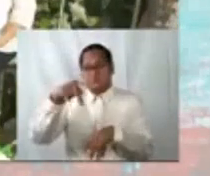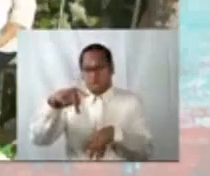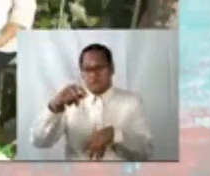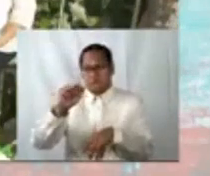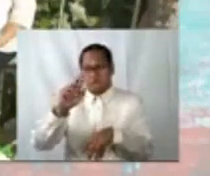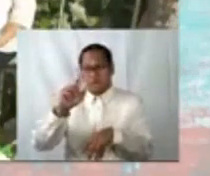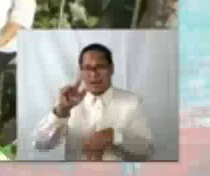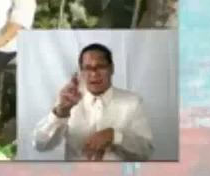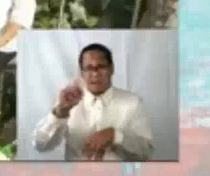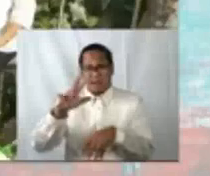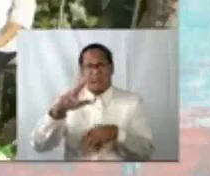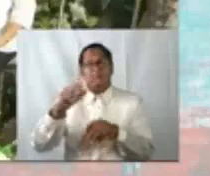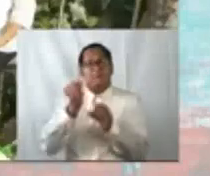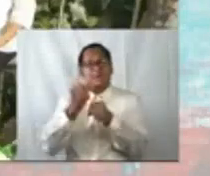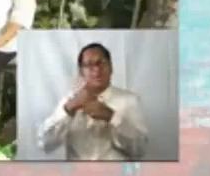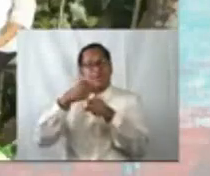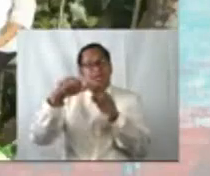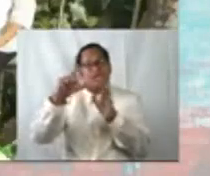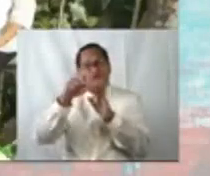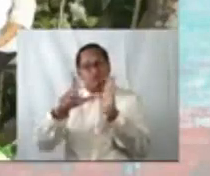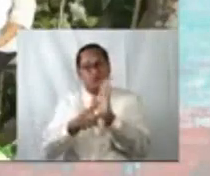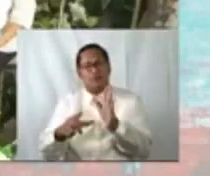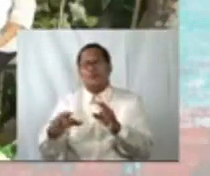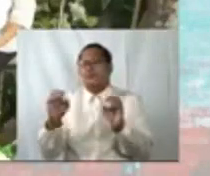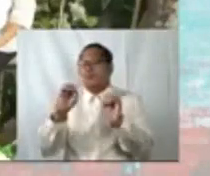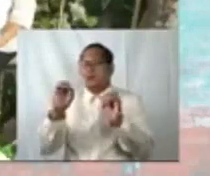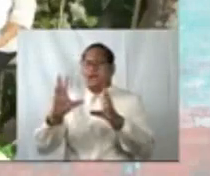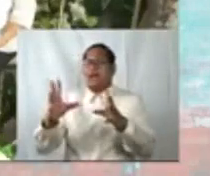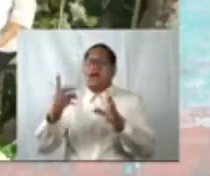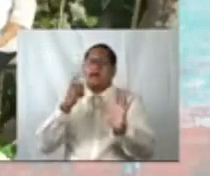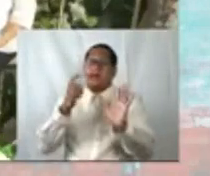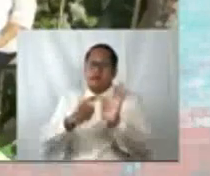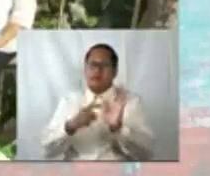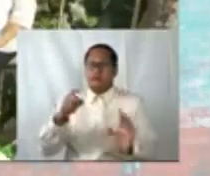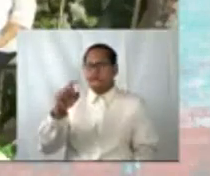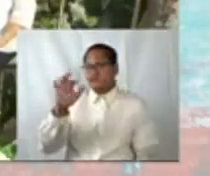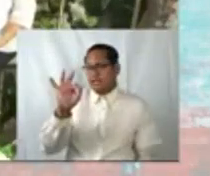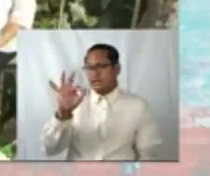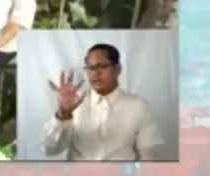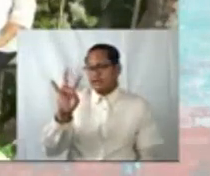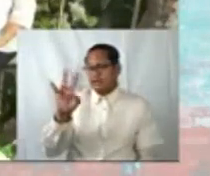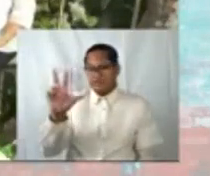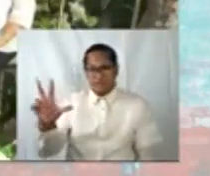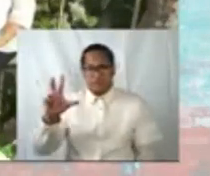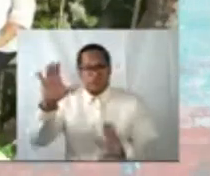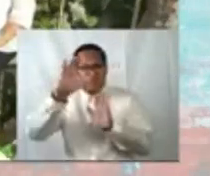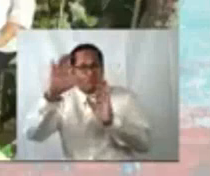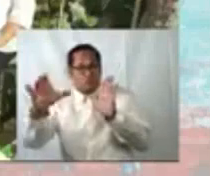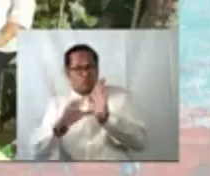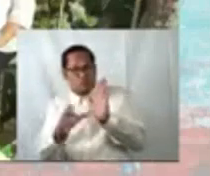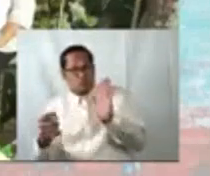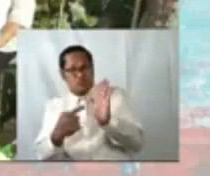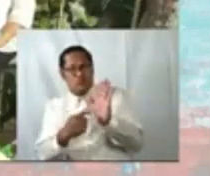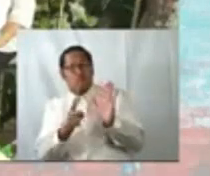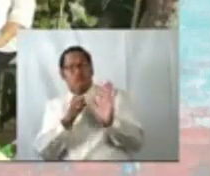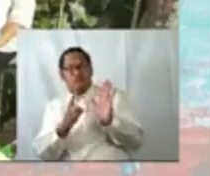Apa? Hindi niya po inilalay yung 1973 Constitution. Yung Constitution yeah, na